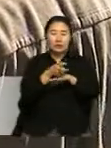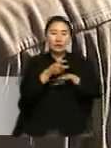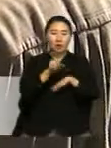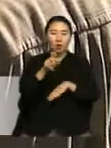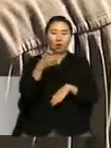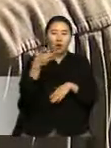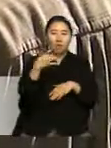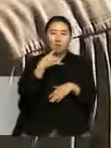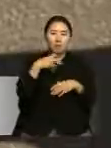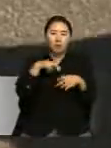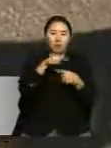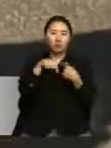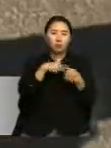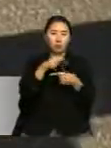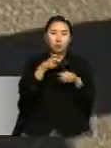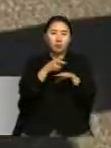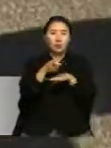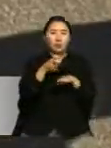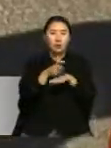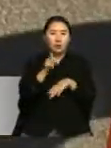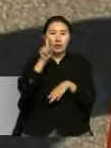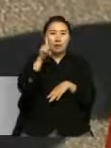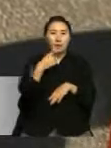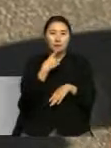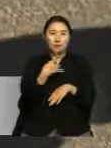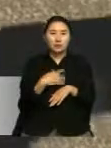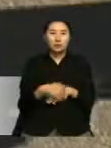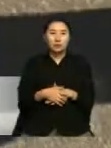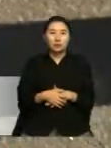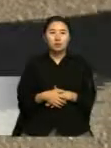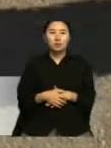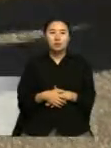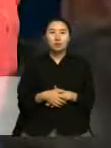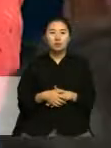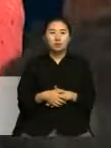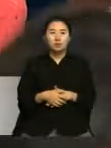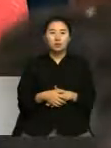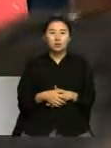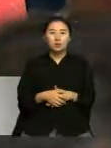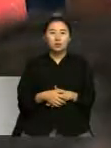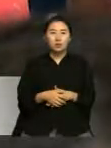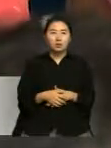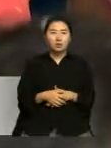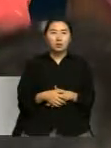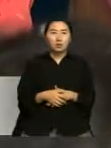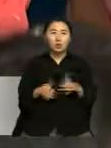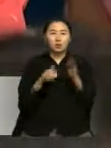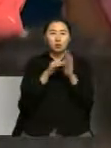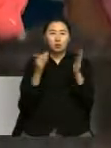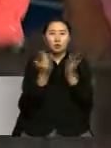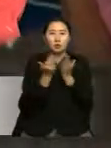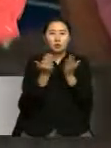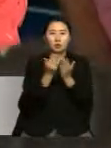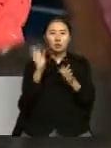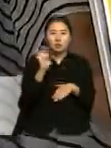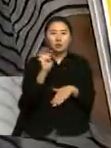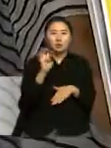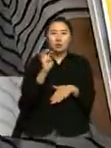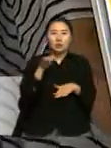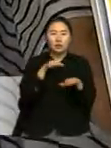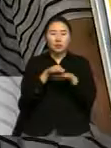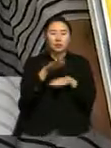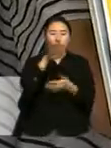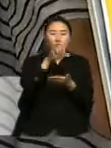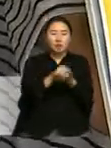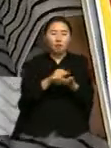14대만 운영 중이며 저상버스는 단한 대뿐이라고 밝혔습니다. 이에 따라 경기도 기준에 맞춘 40대 차량